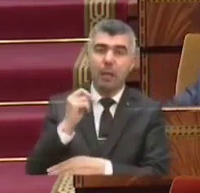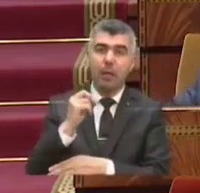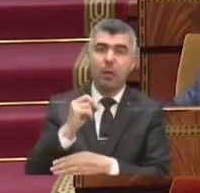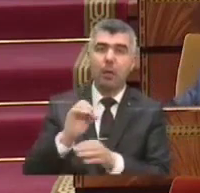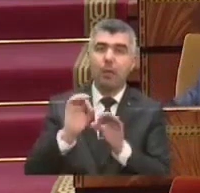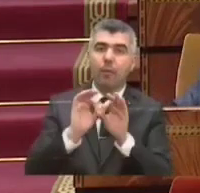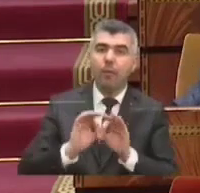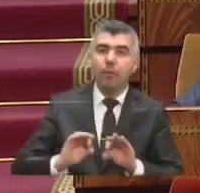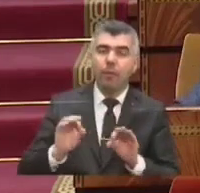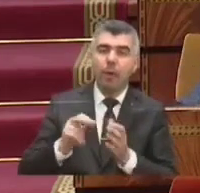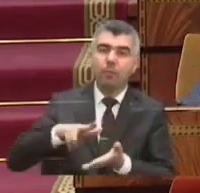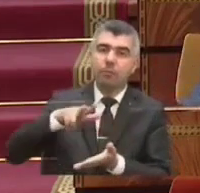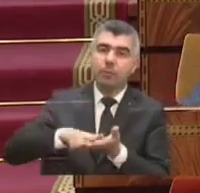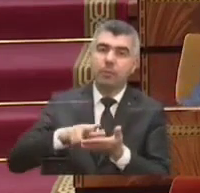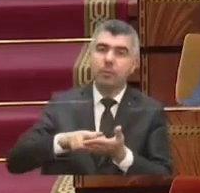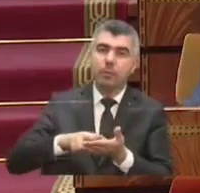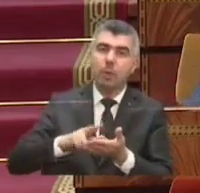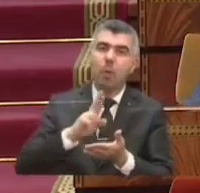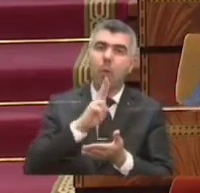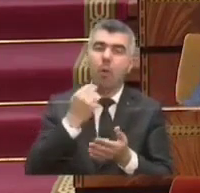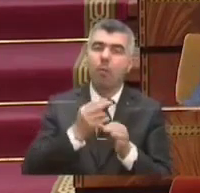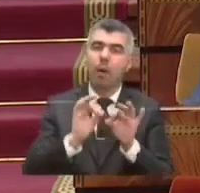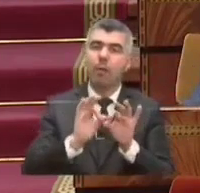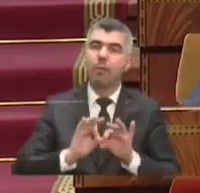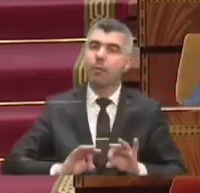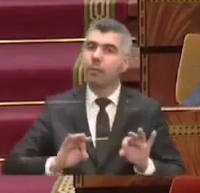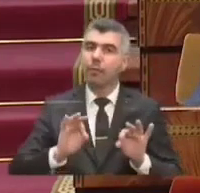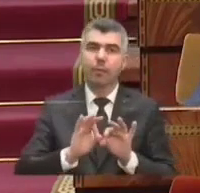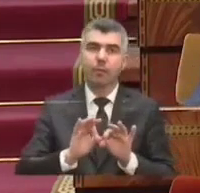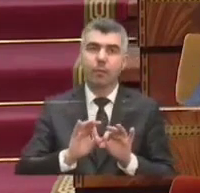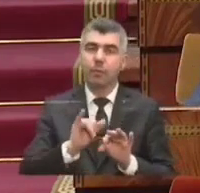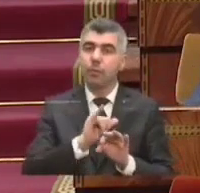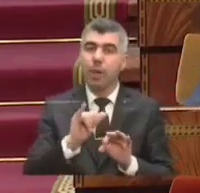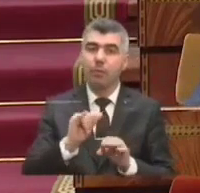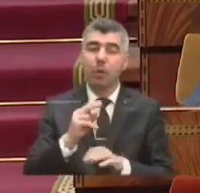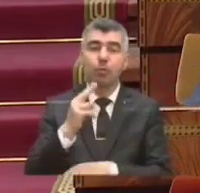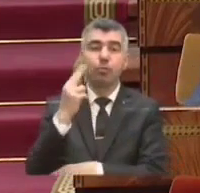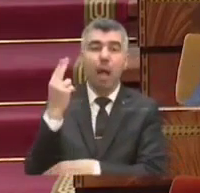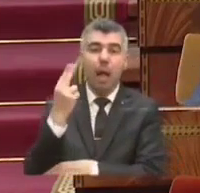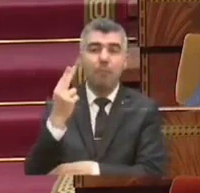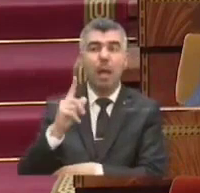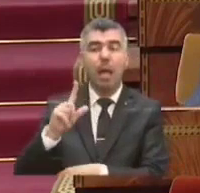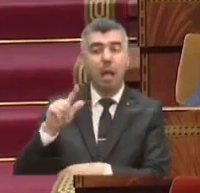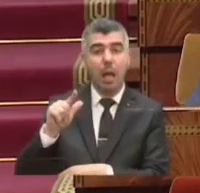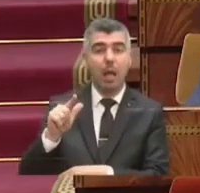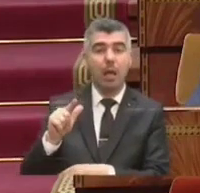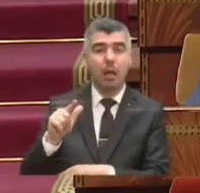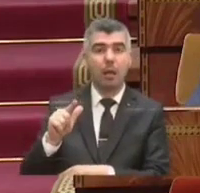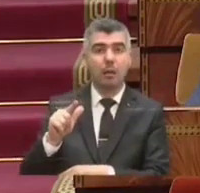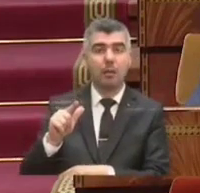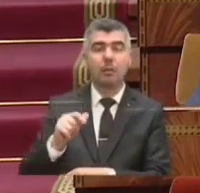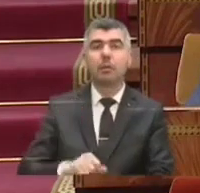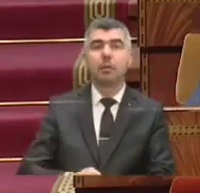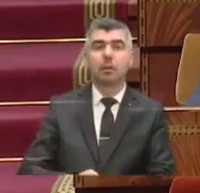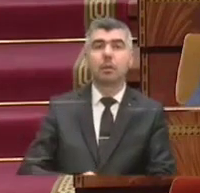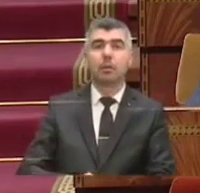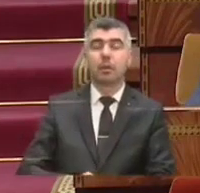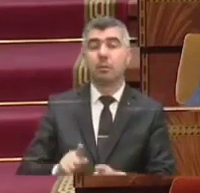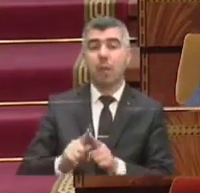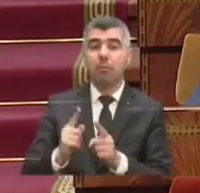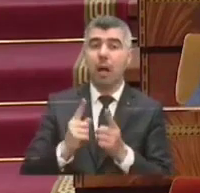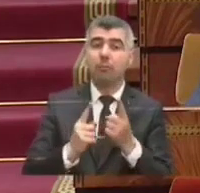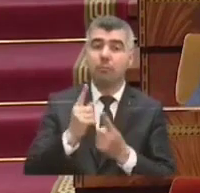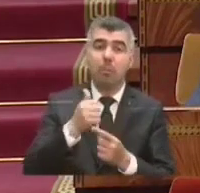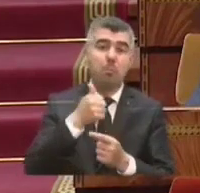دون قيمة إشهادية، والخطير أنهم في تنظيم وتأطير جامعات عمومية، وكأن الأمر يتعلق